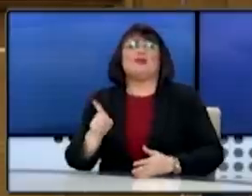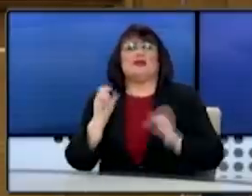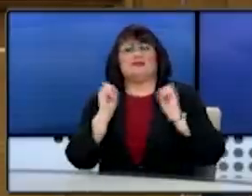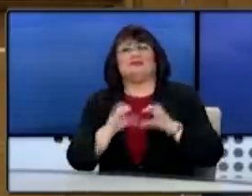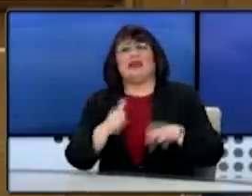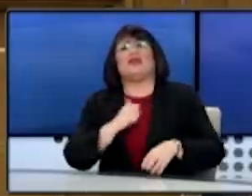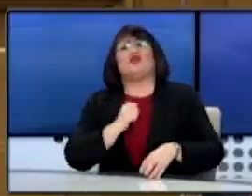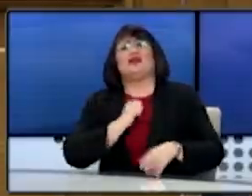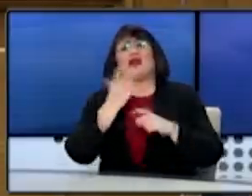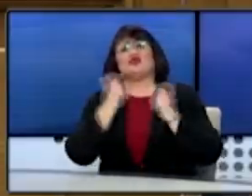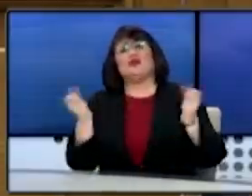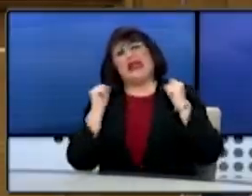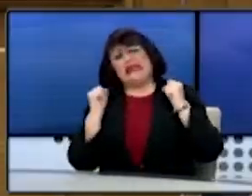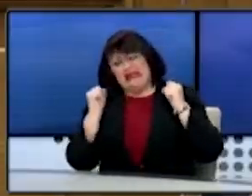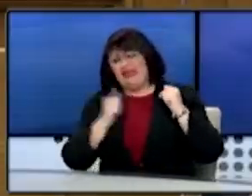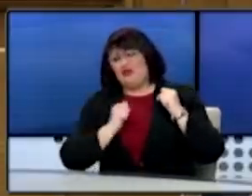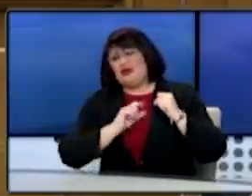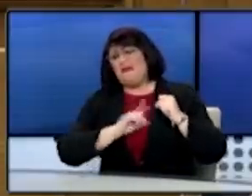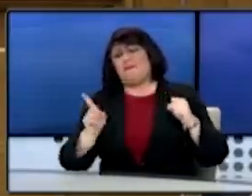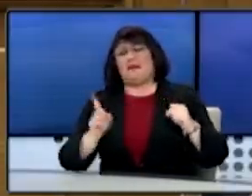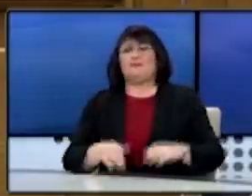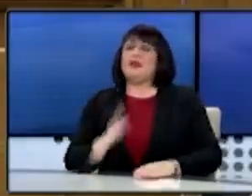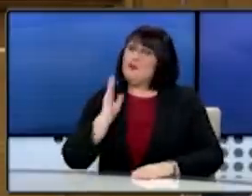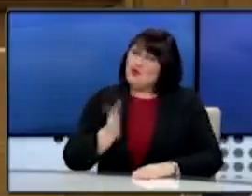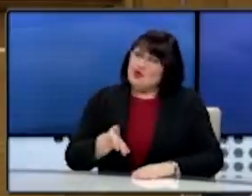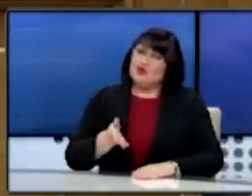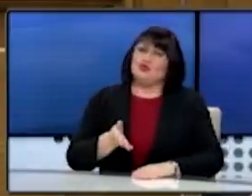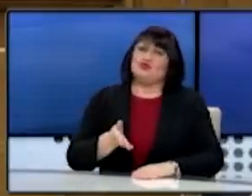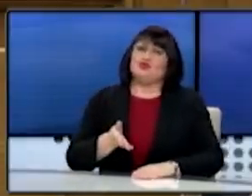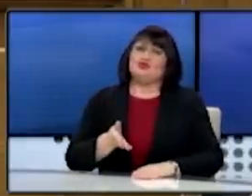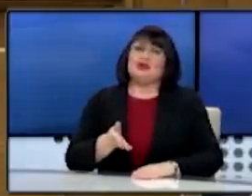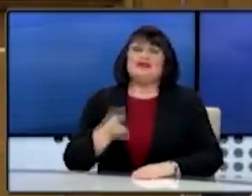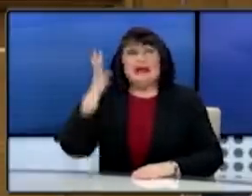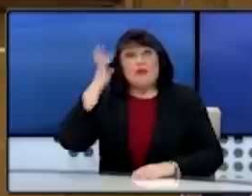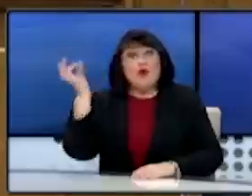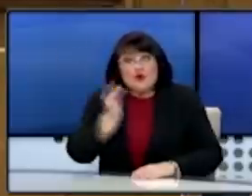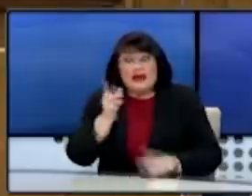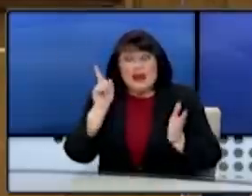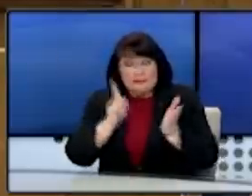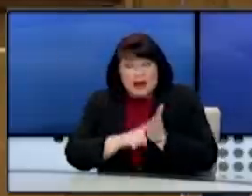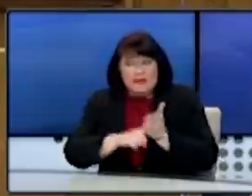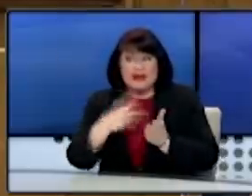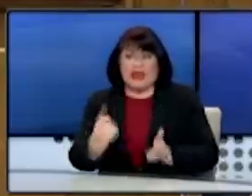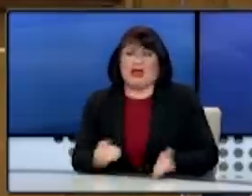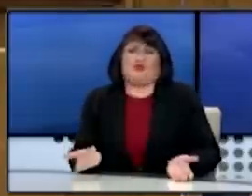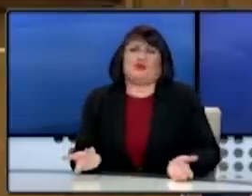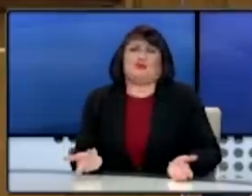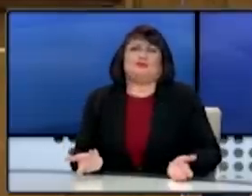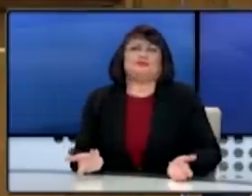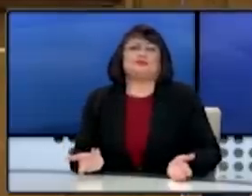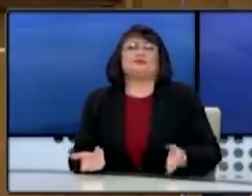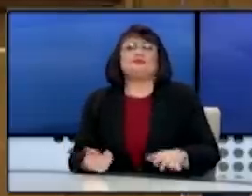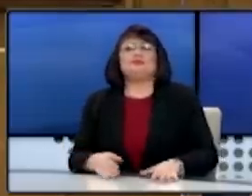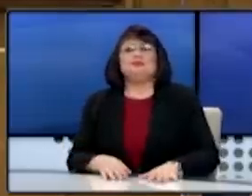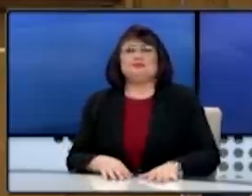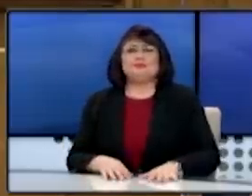μόρφωσή τους, για την υγεία τους, να μπορούν με λίγα λόγια να έχουν τα αυτονόητα σε μια εποχή που